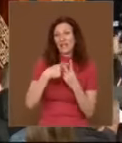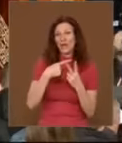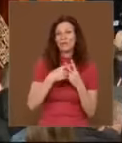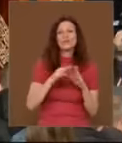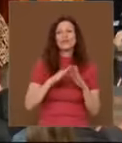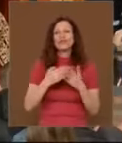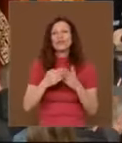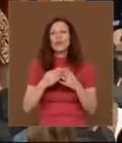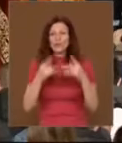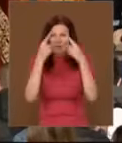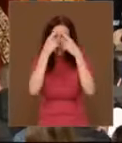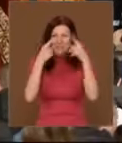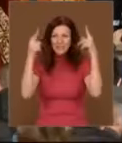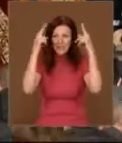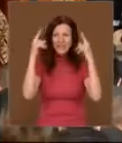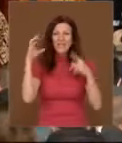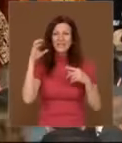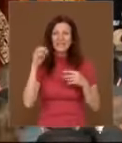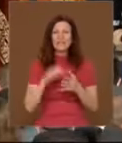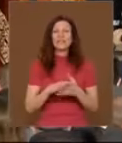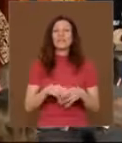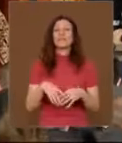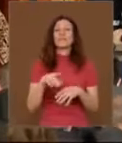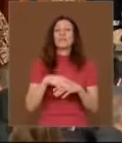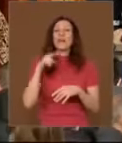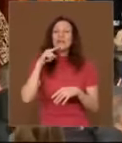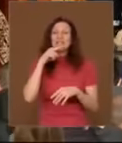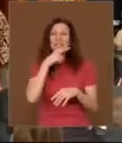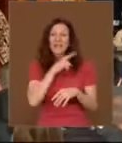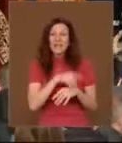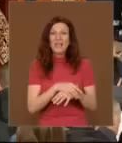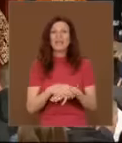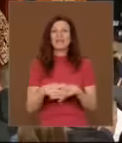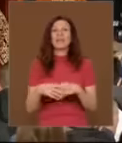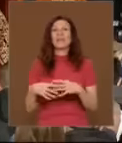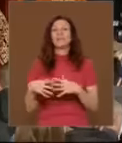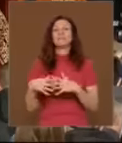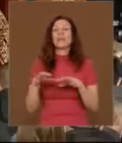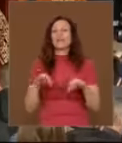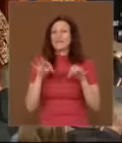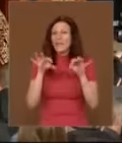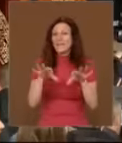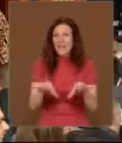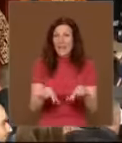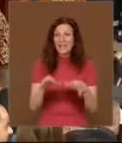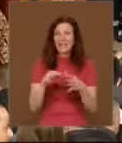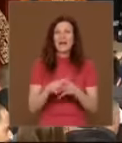на Светия Синод, Сливенски митрополит Йоаники, на САЩ, Канада и Австралия митрополит Йосиф, Великотърновски митрополит Григорий,